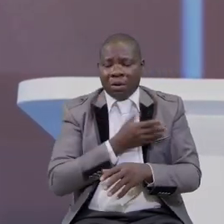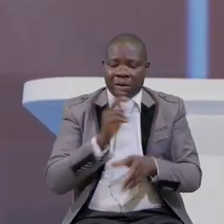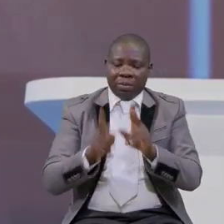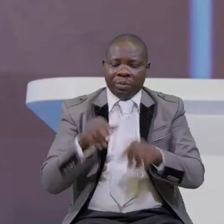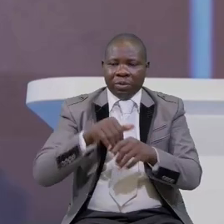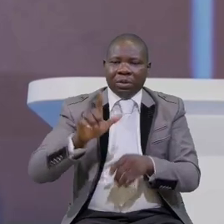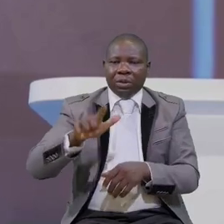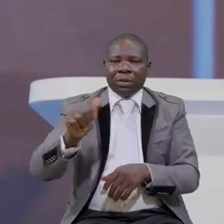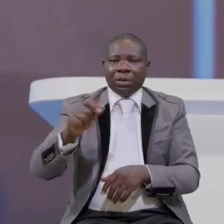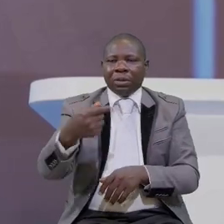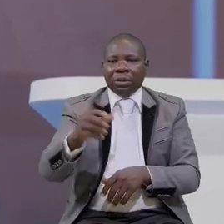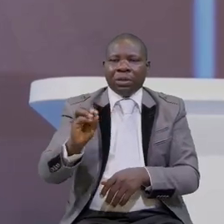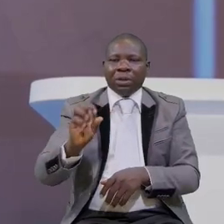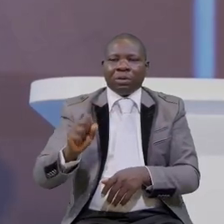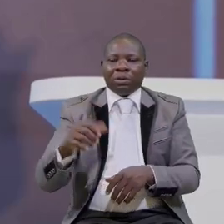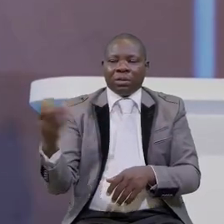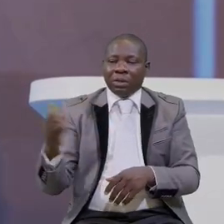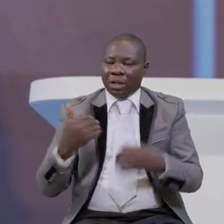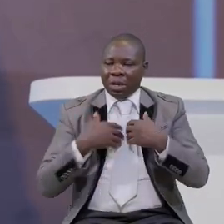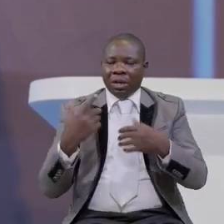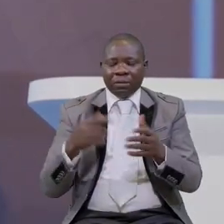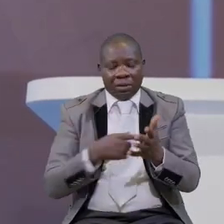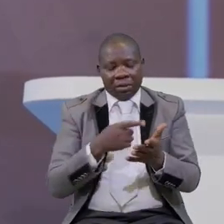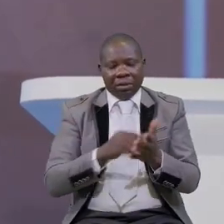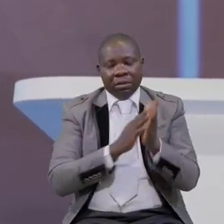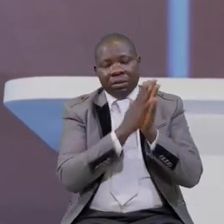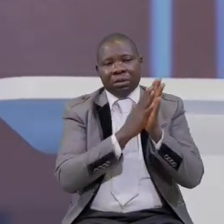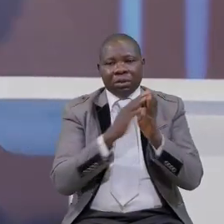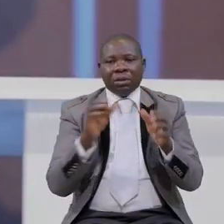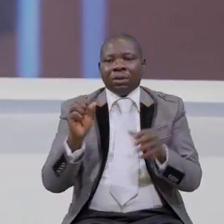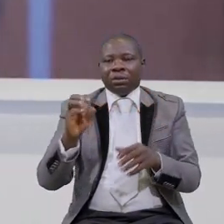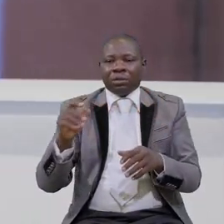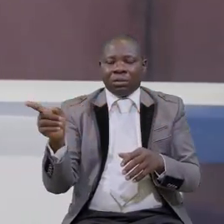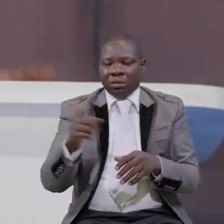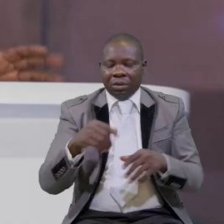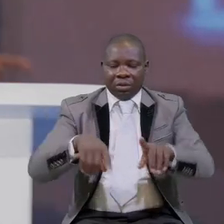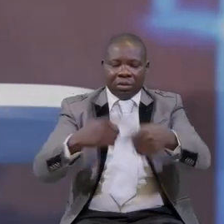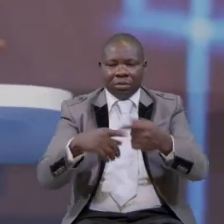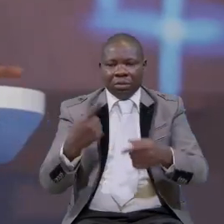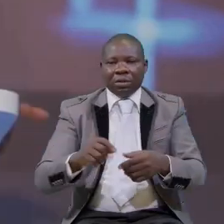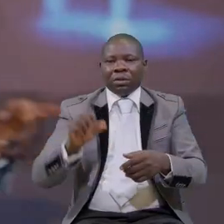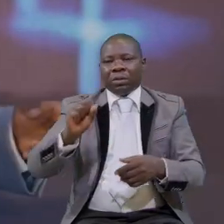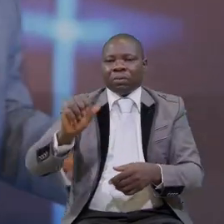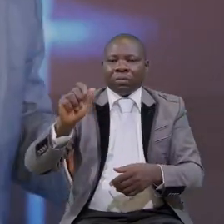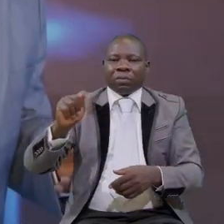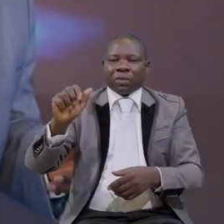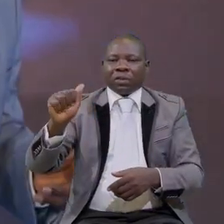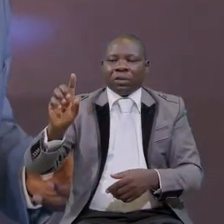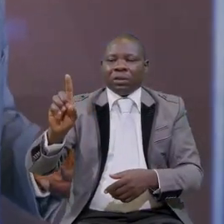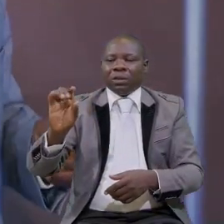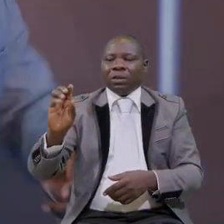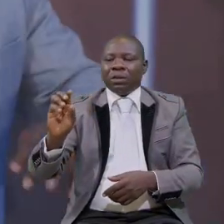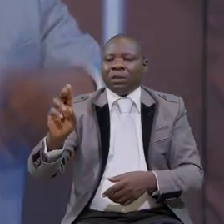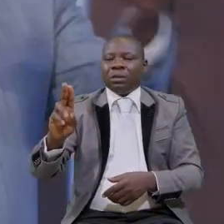gens, les gosses, les membres, ils avaient ce désir. Et ils ont eu le stade. Et quand ils ont